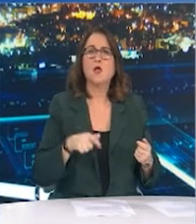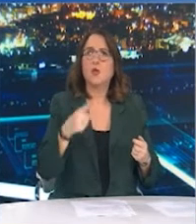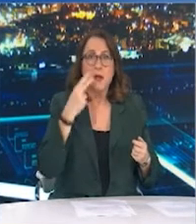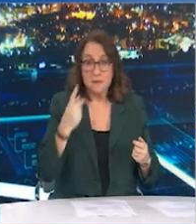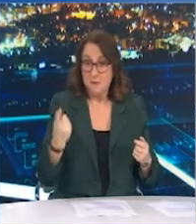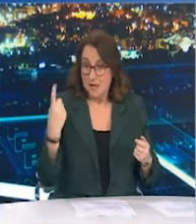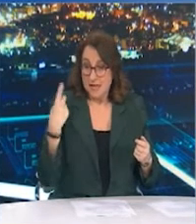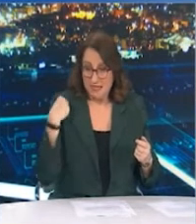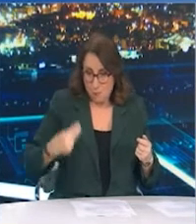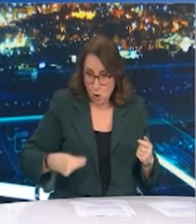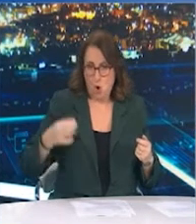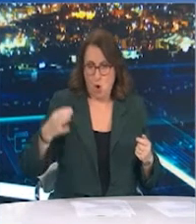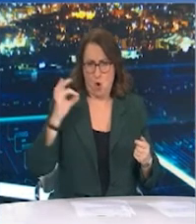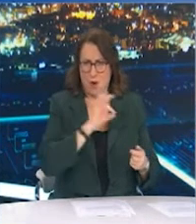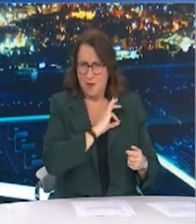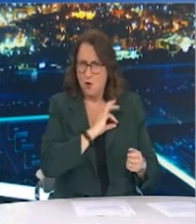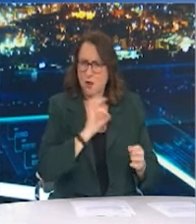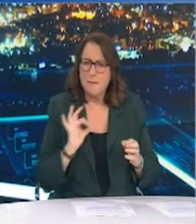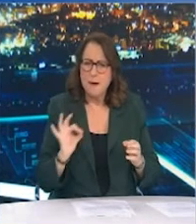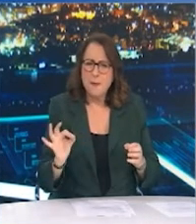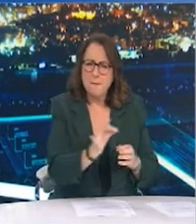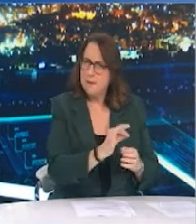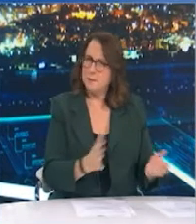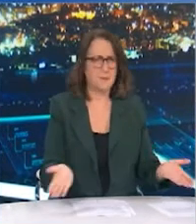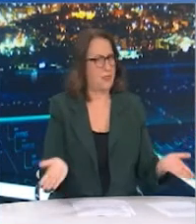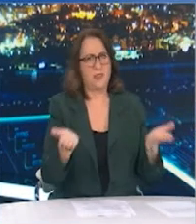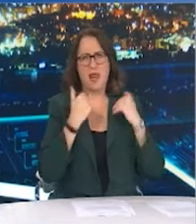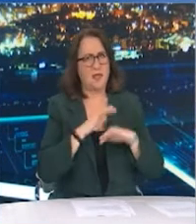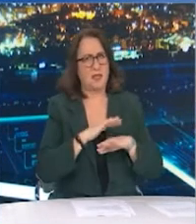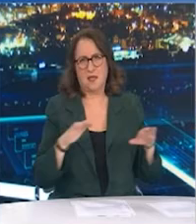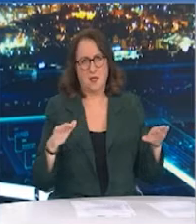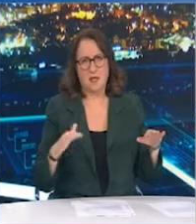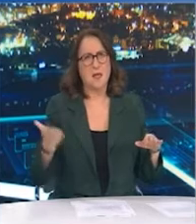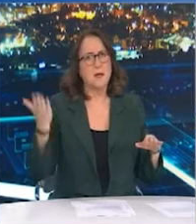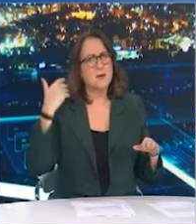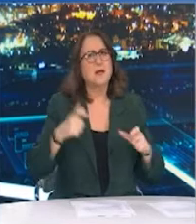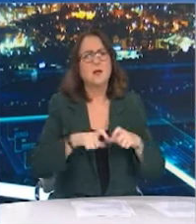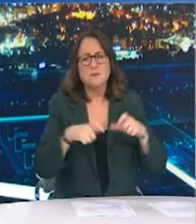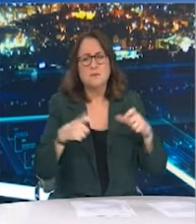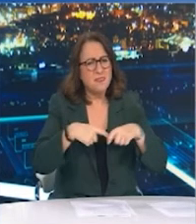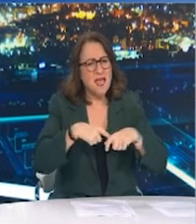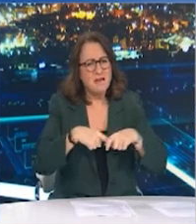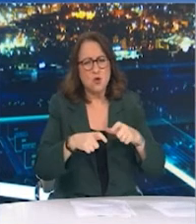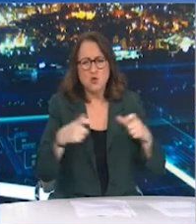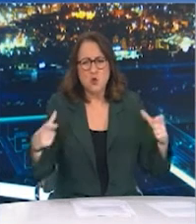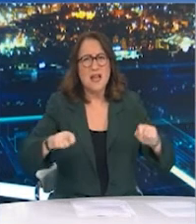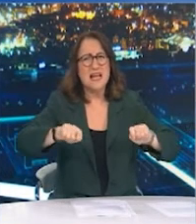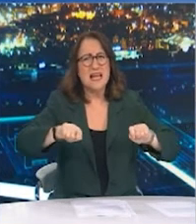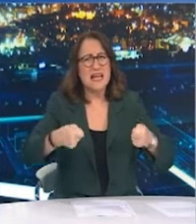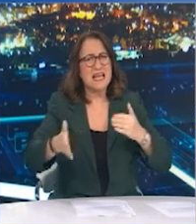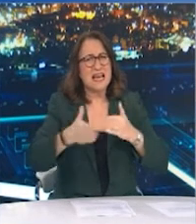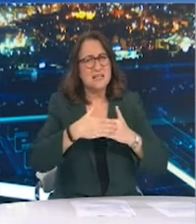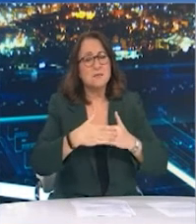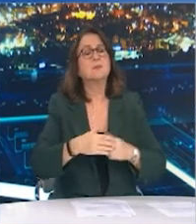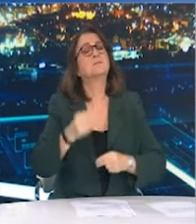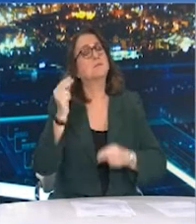την ιχνηλάτηση που διενεργεί η πολιτική προστασία, έδειξαν ότι ακόμα και όταν τα σχολεία ήταν κλειστά κατά το μήνα Δεκέμβριο, υπήρχε